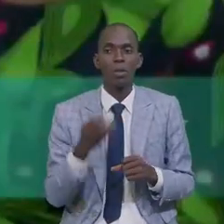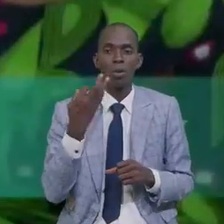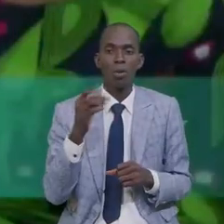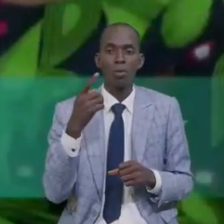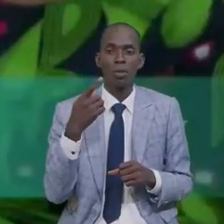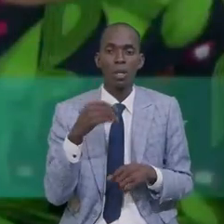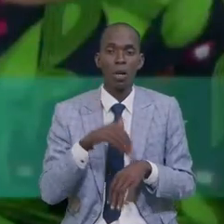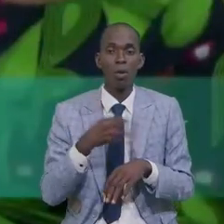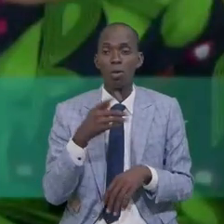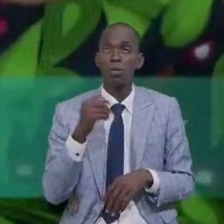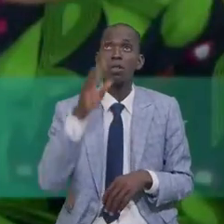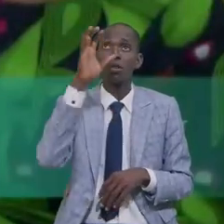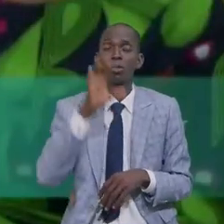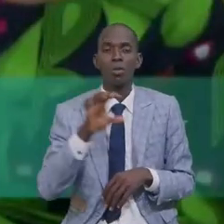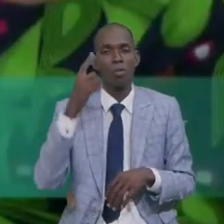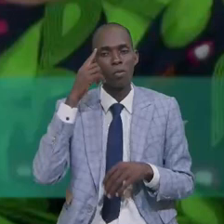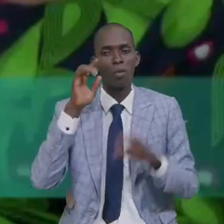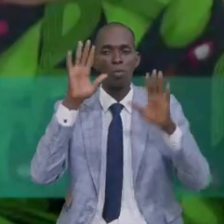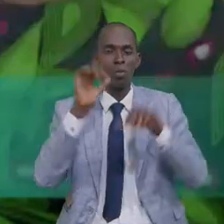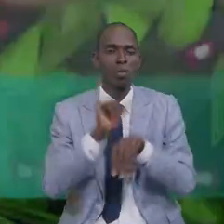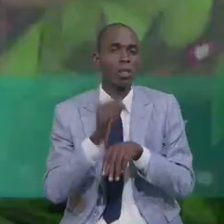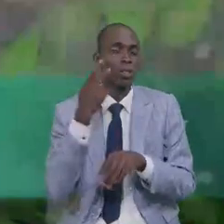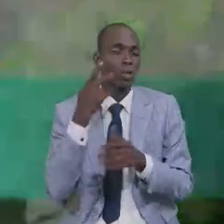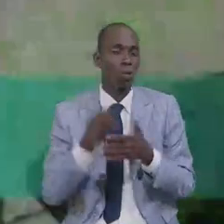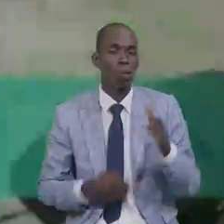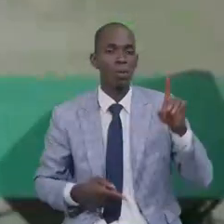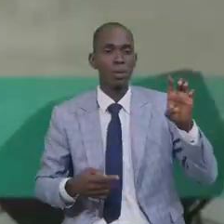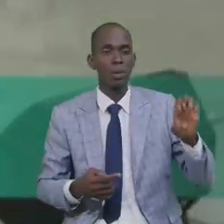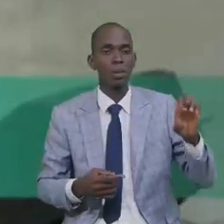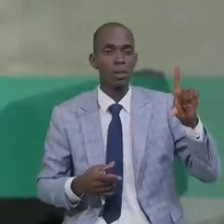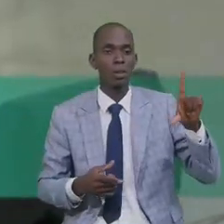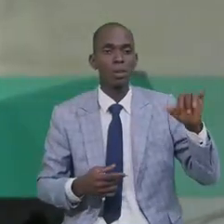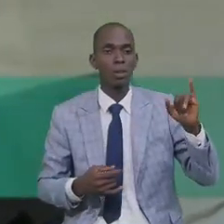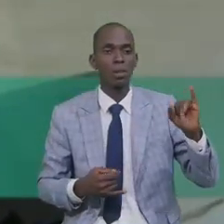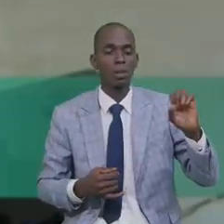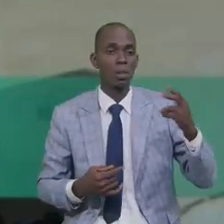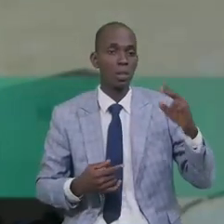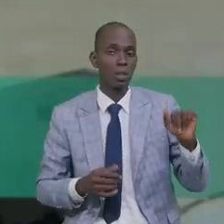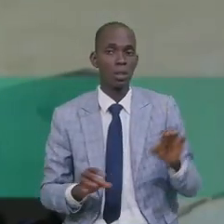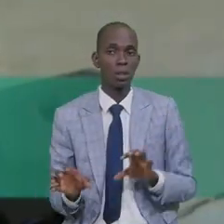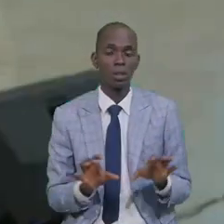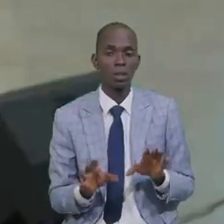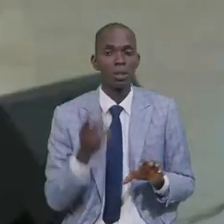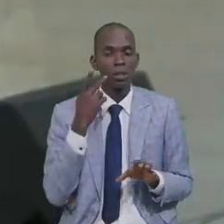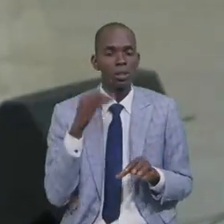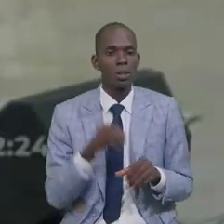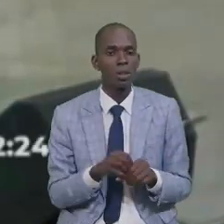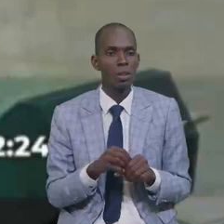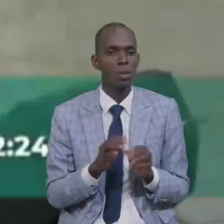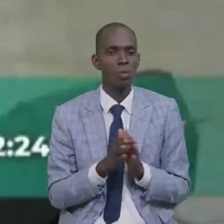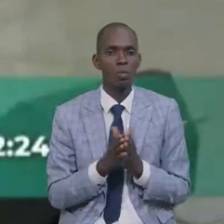la croix pour les miracles. Voici ce que Élisée a fait. En 2 Rois, chapitre